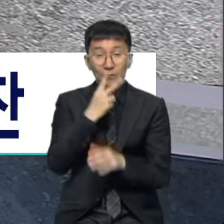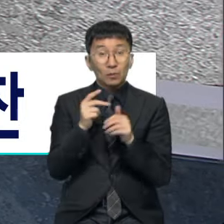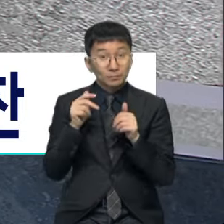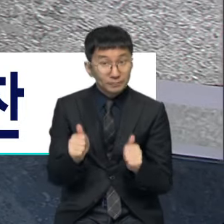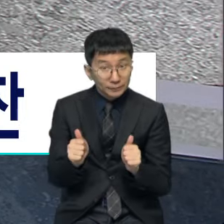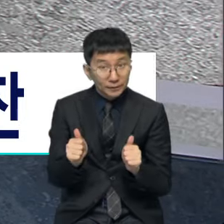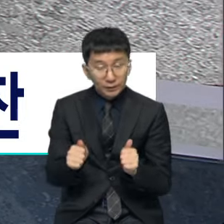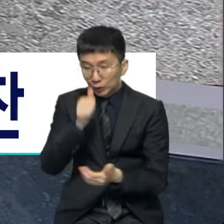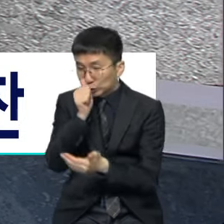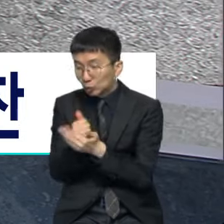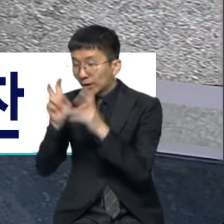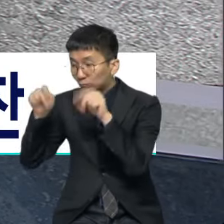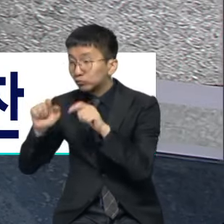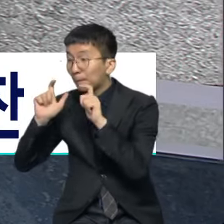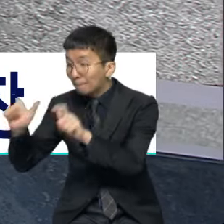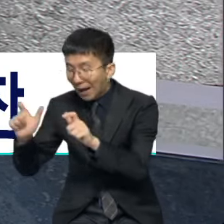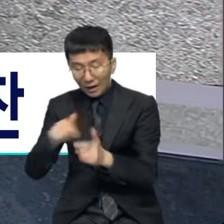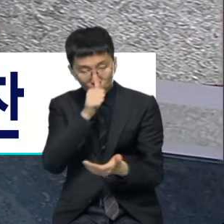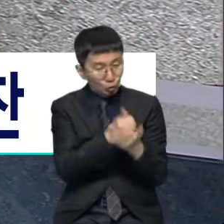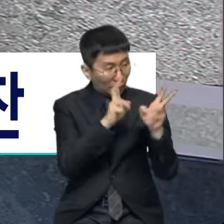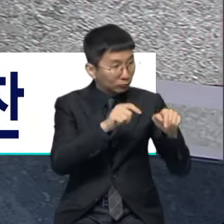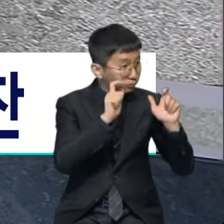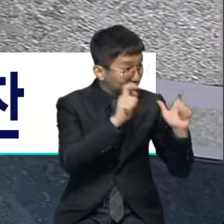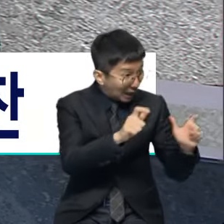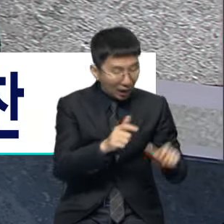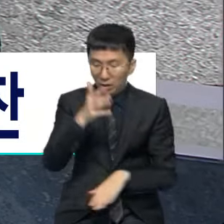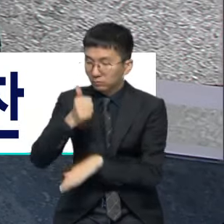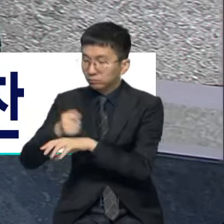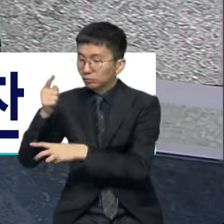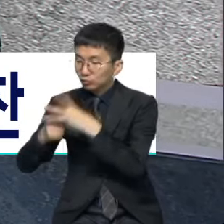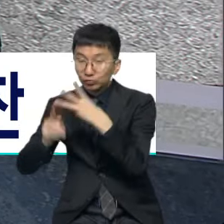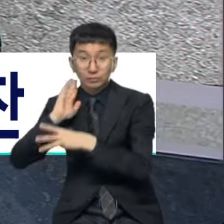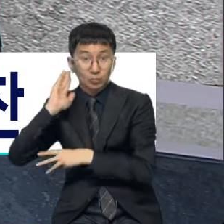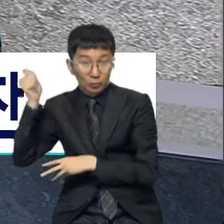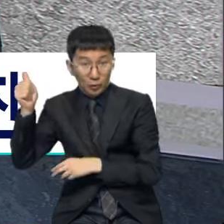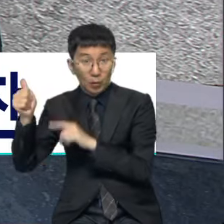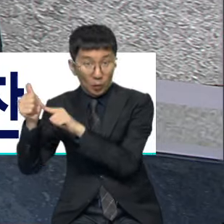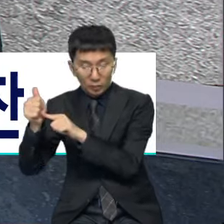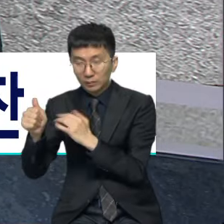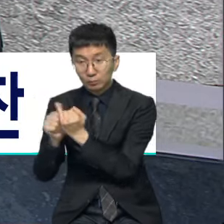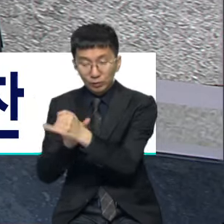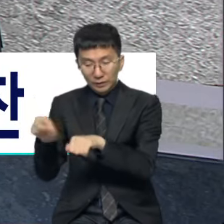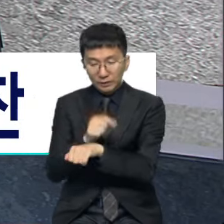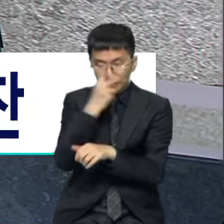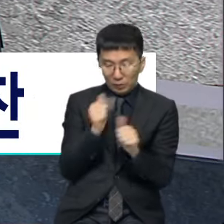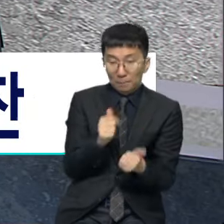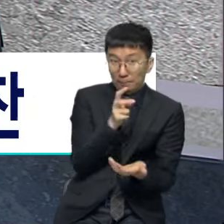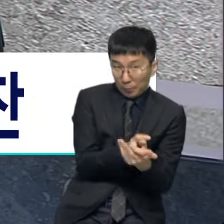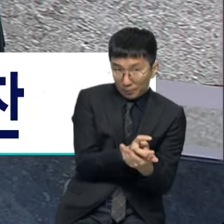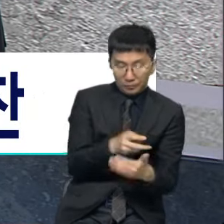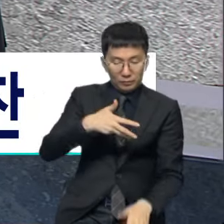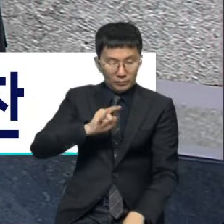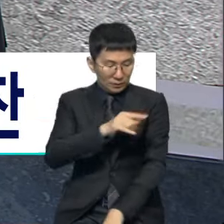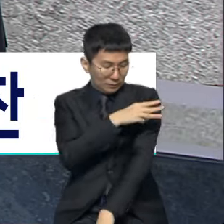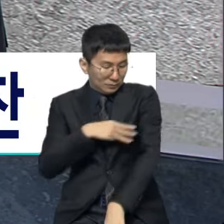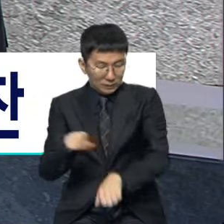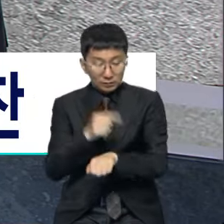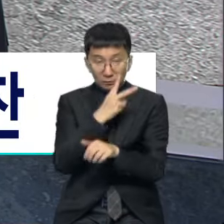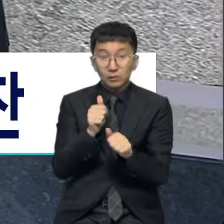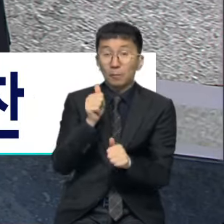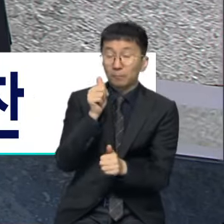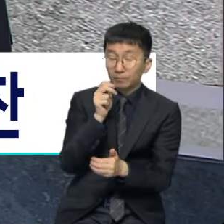검찰의 불기소 처분이 나온 오늘 윤석열 대통령이 김건희 여사 특검법과 최혜병 특검법에 대해서 제의 요구권,